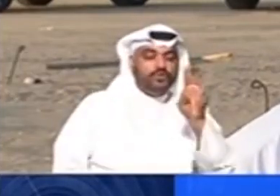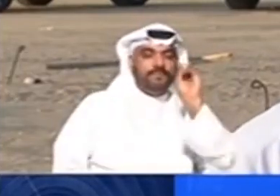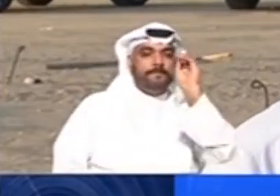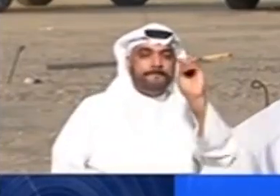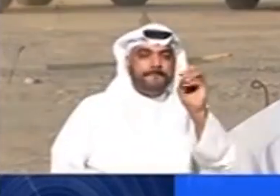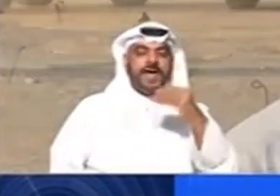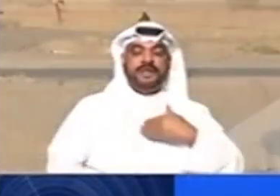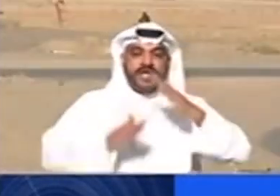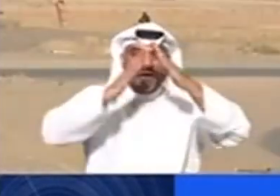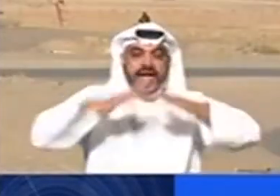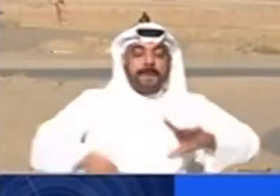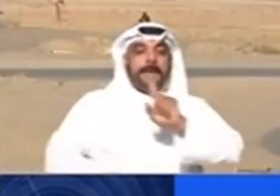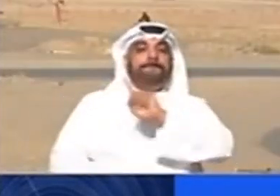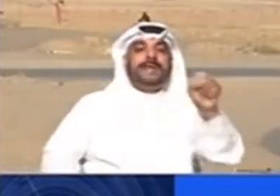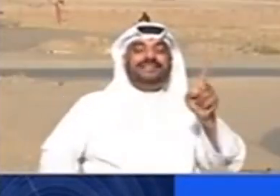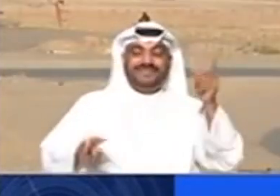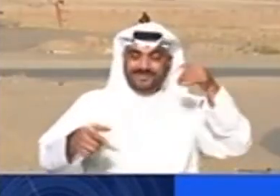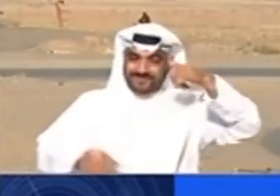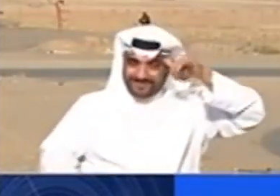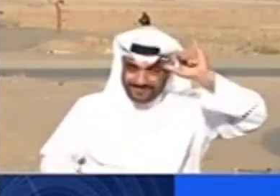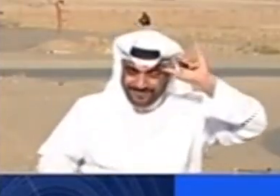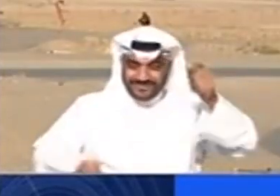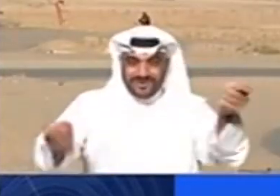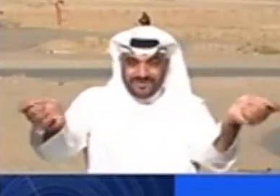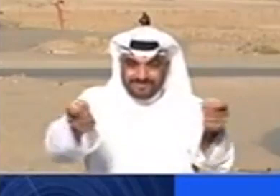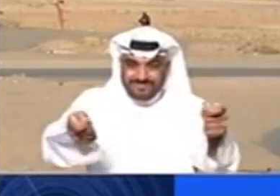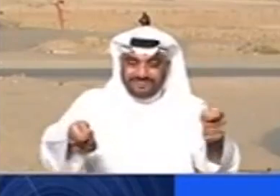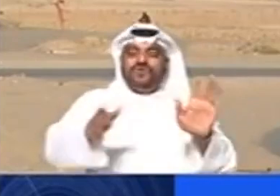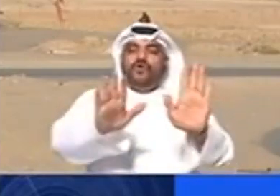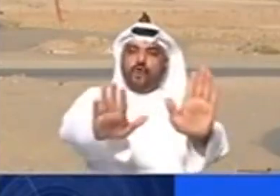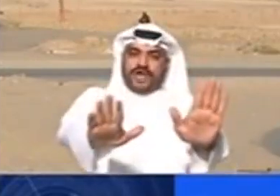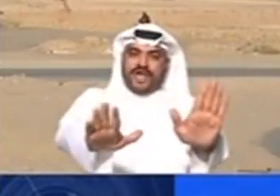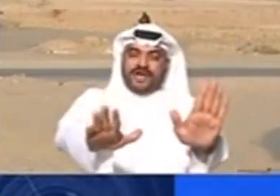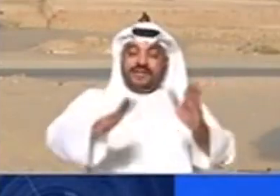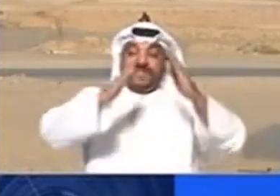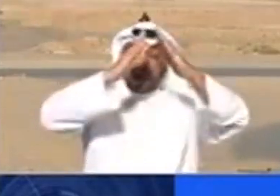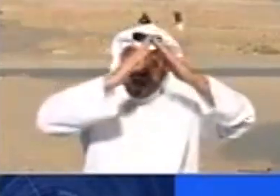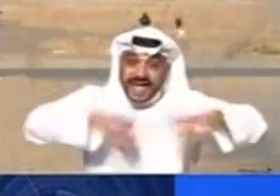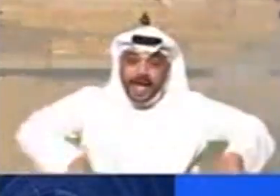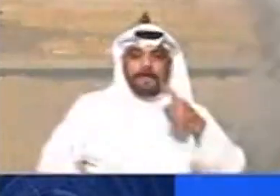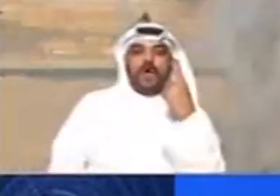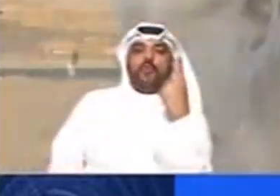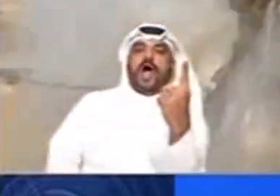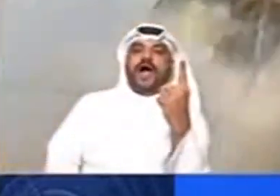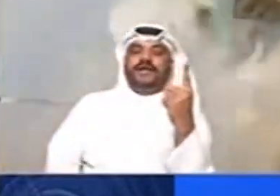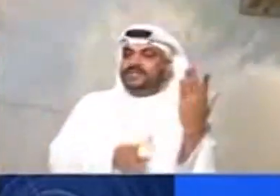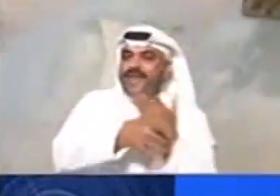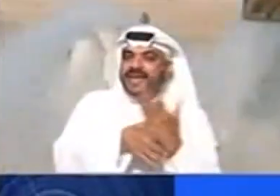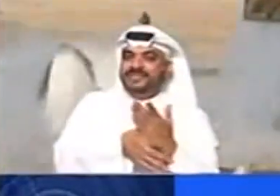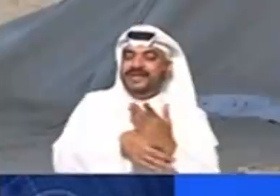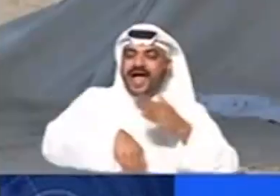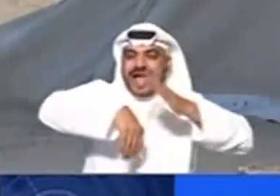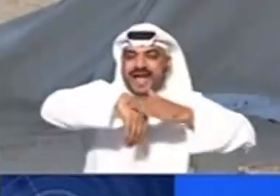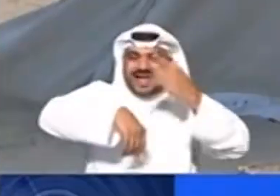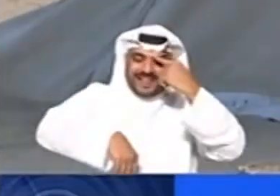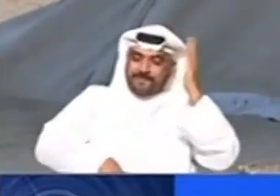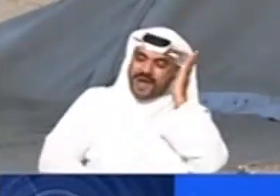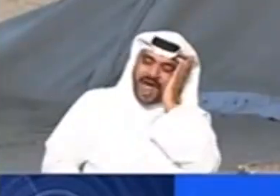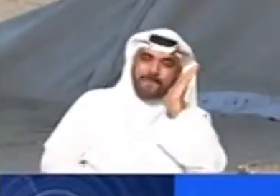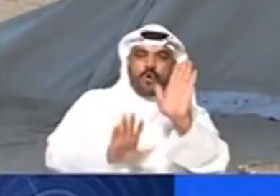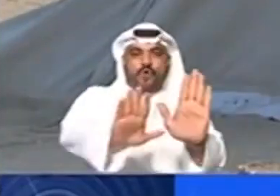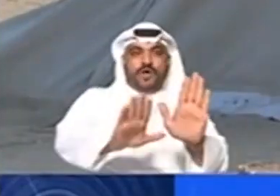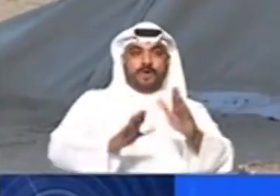ويتم إزالته بفور. وسوف تستمر البلدية على هذا النهج في إزالة المخيمات المخالفة